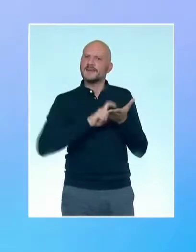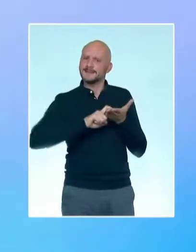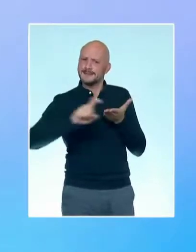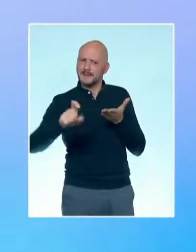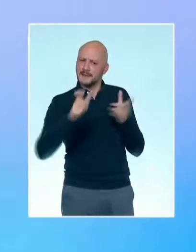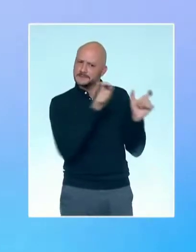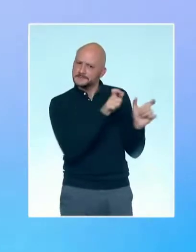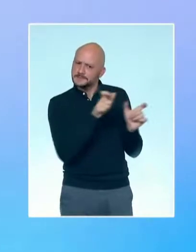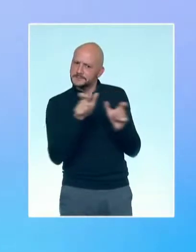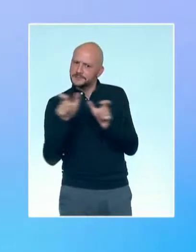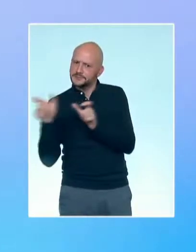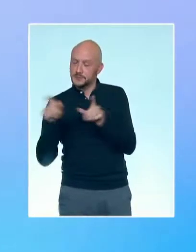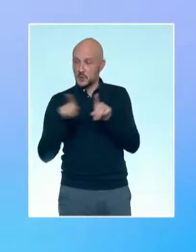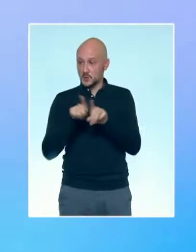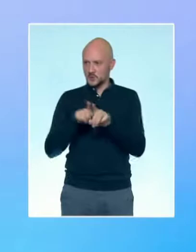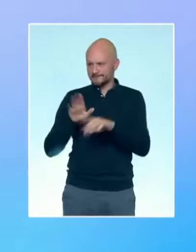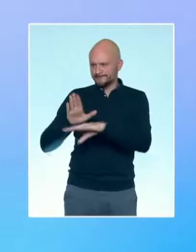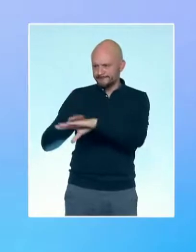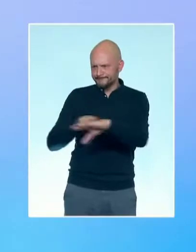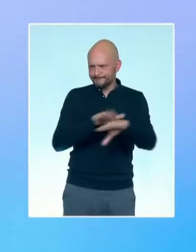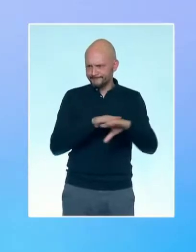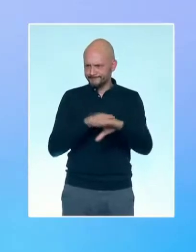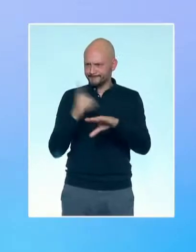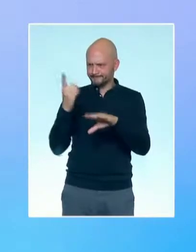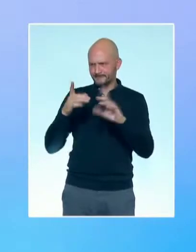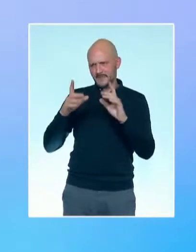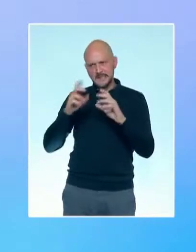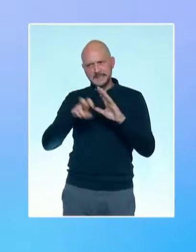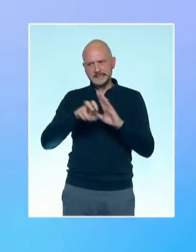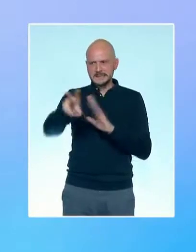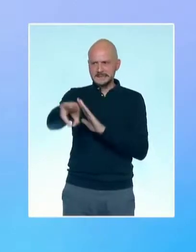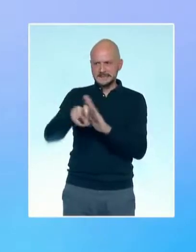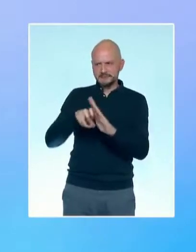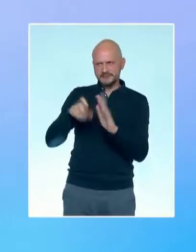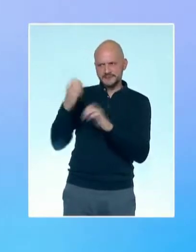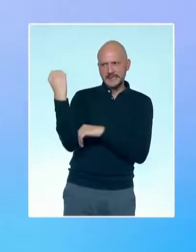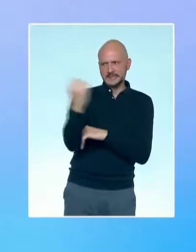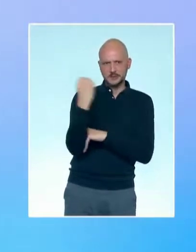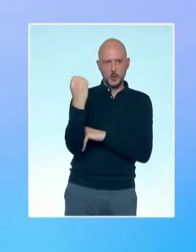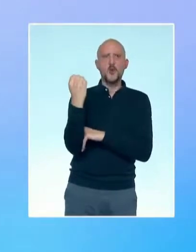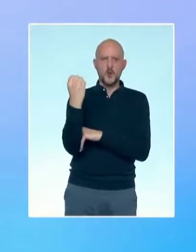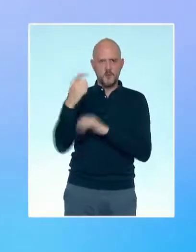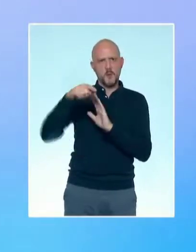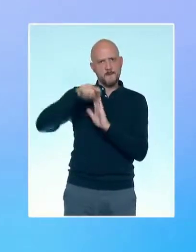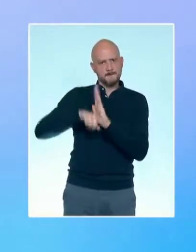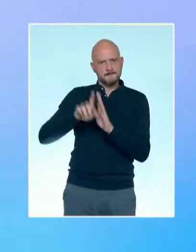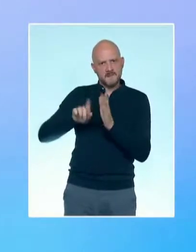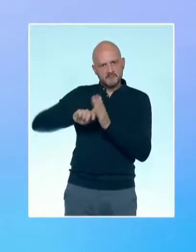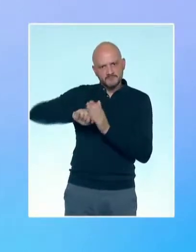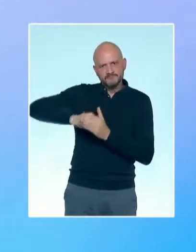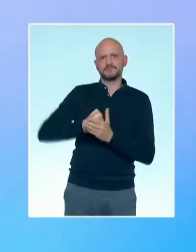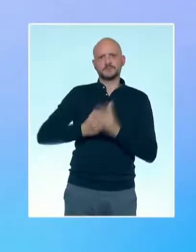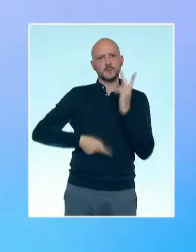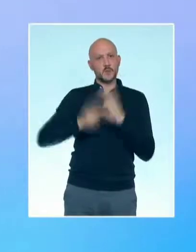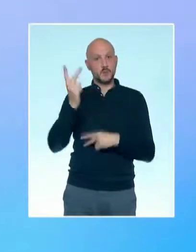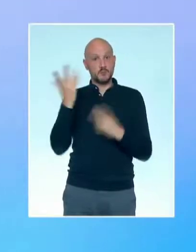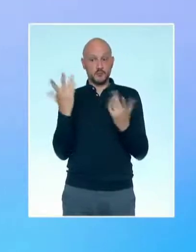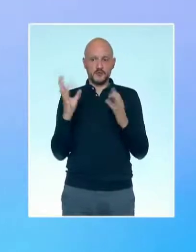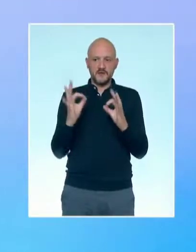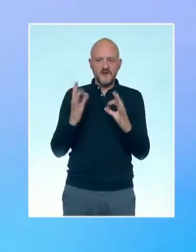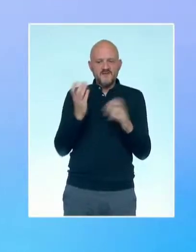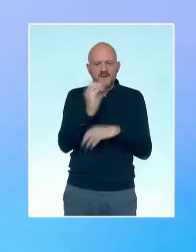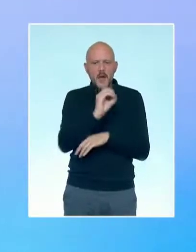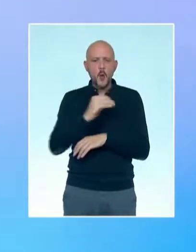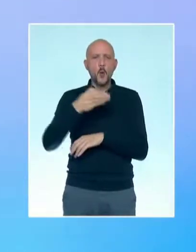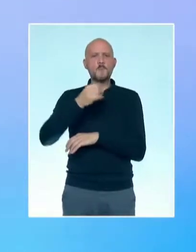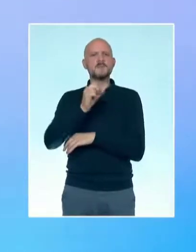et les mesures d'isolement renforcées avec un objectif, freiner la diffusion de ce variant Omicron qui n'est pas en